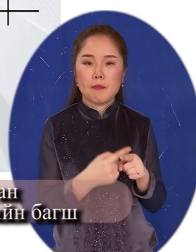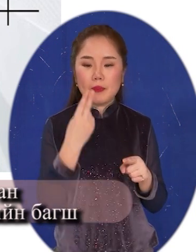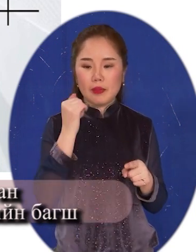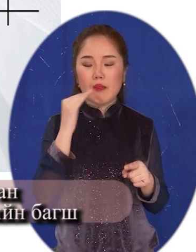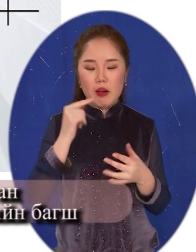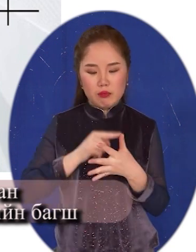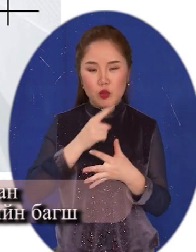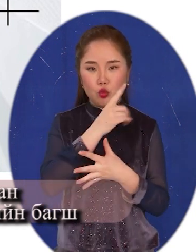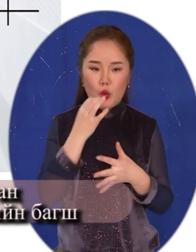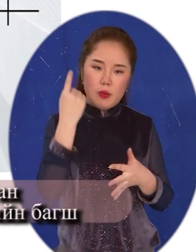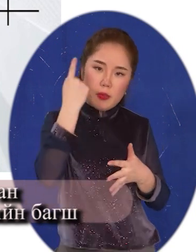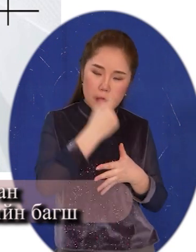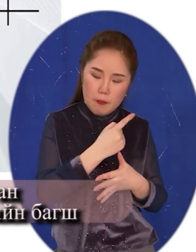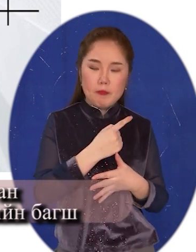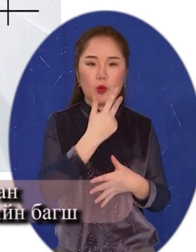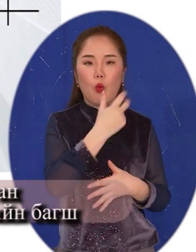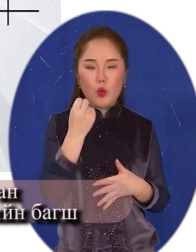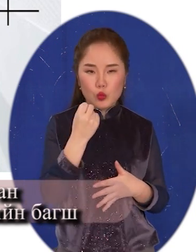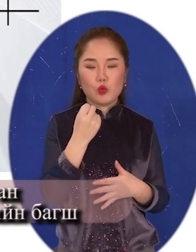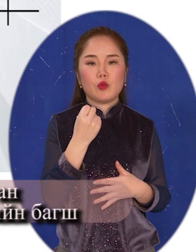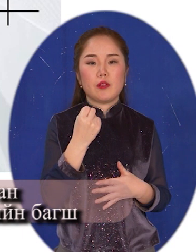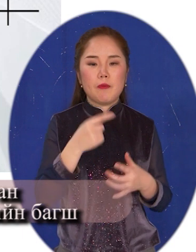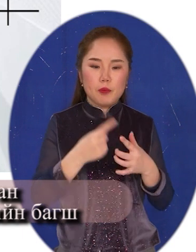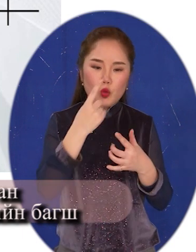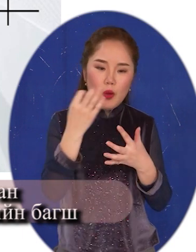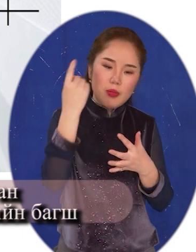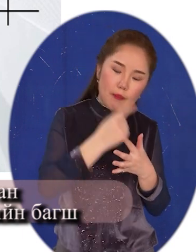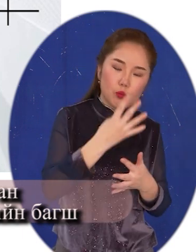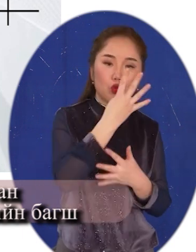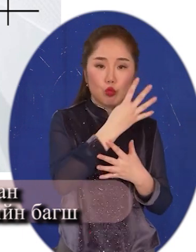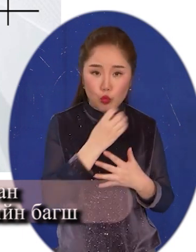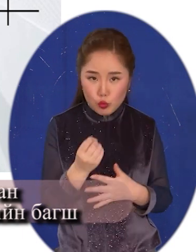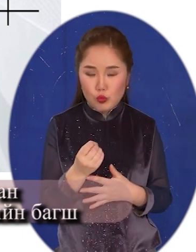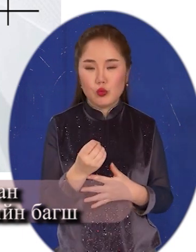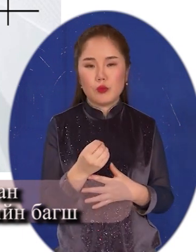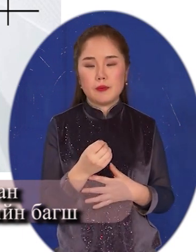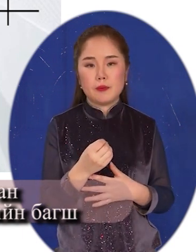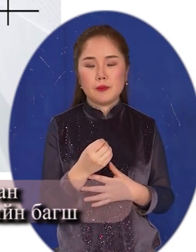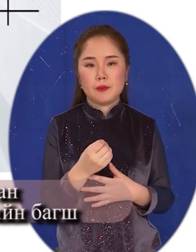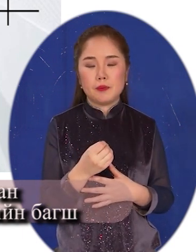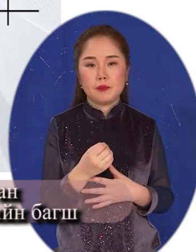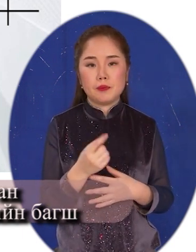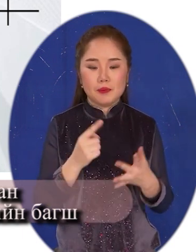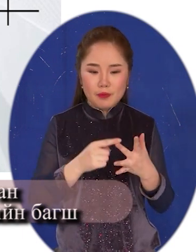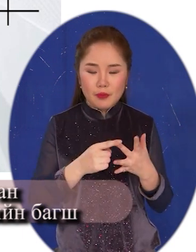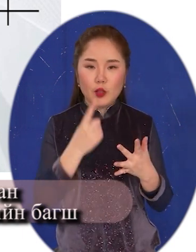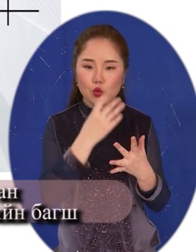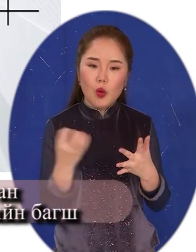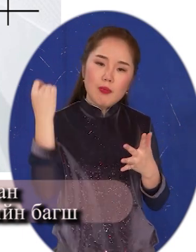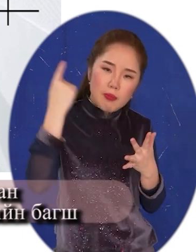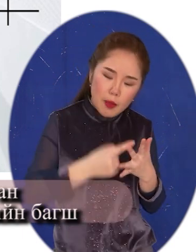100 nemese düysenbidegi 100 tögürükti qosqanda neşe boladı? 300 tögürük boladı. Kelesi 100-di qosayık. 400 tögürük